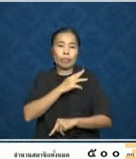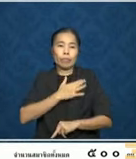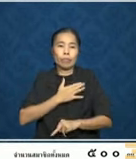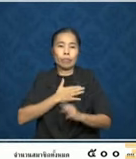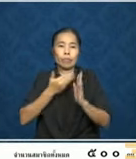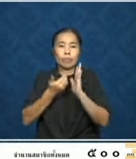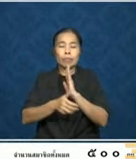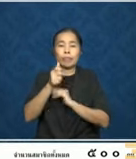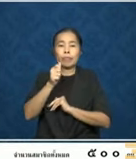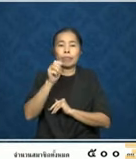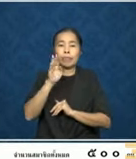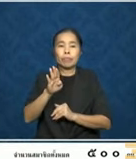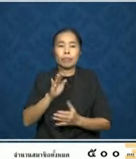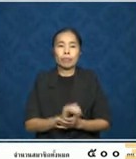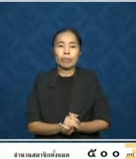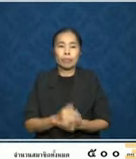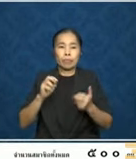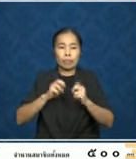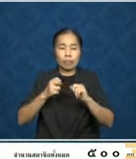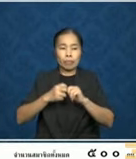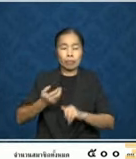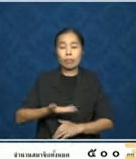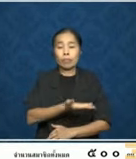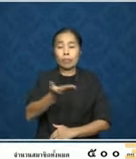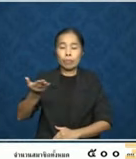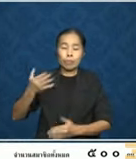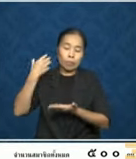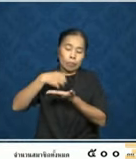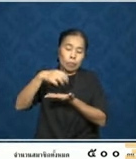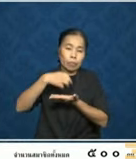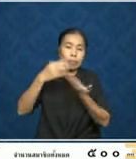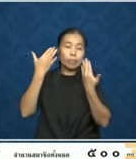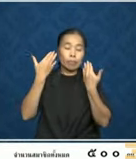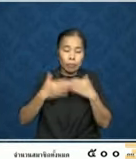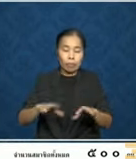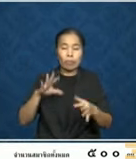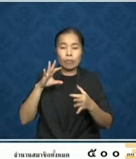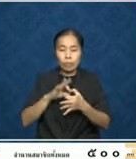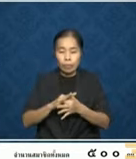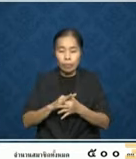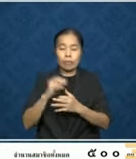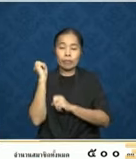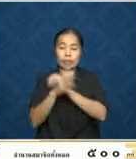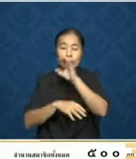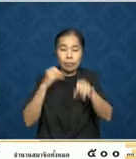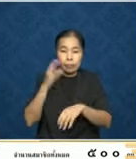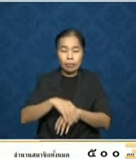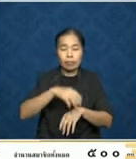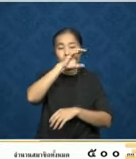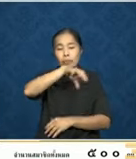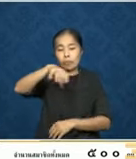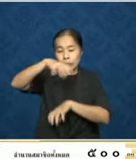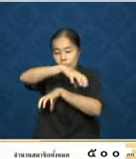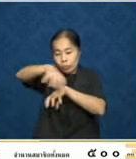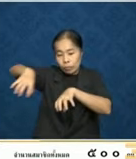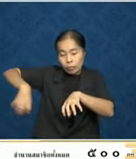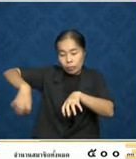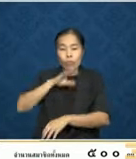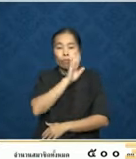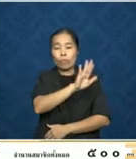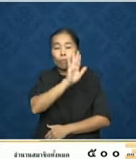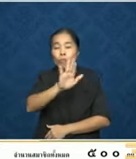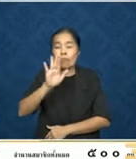หารนะคะปัญหาจริงๆเพื่อนสมาชิกหลายท่านเนี่ยได้พูดกันไปแล้วนะคะในเรื่องขยะมูลฝอยในแต่ละสถานที่